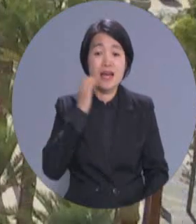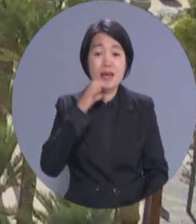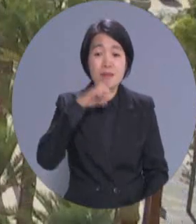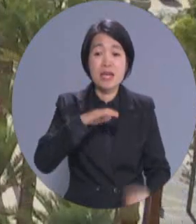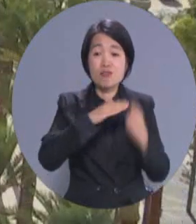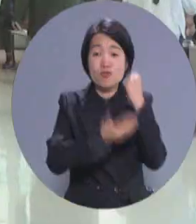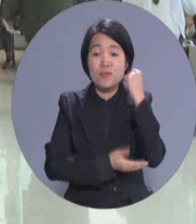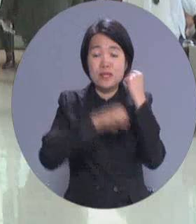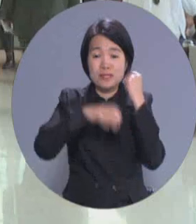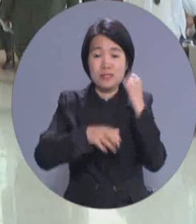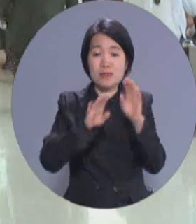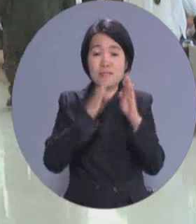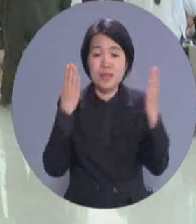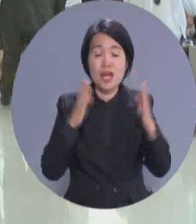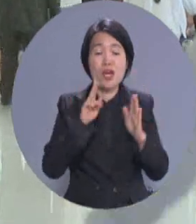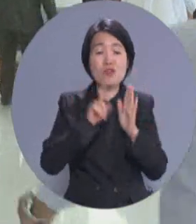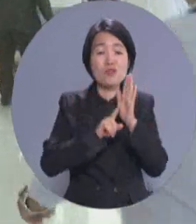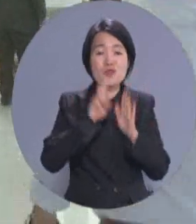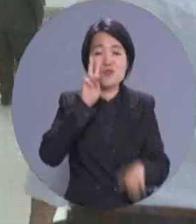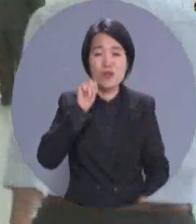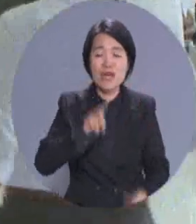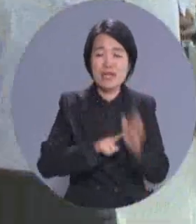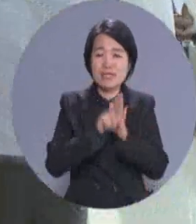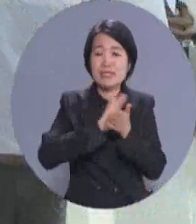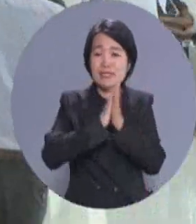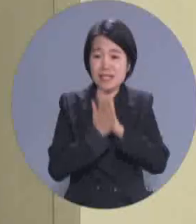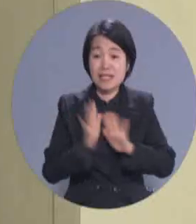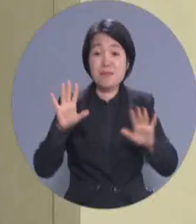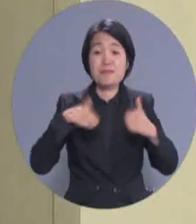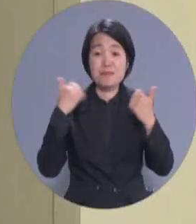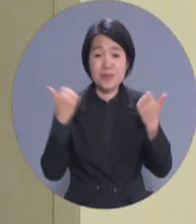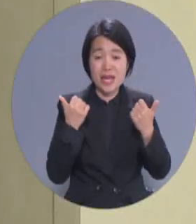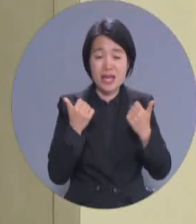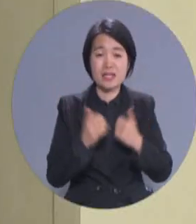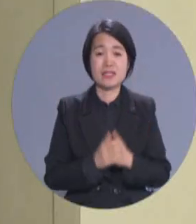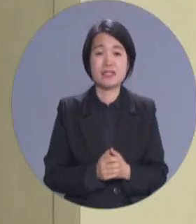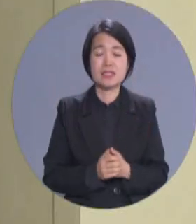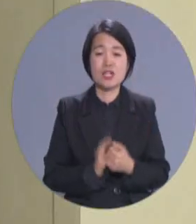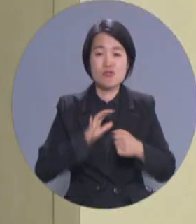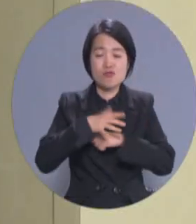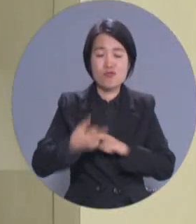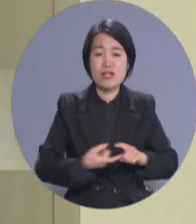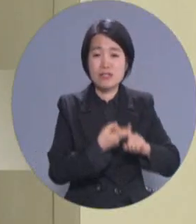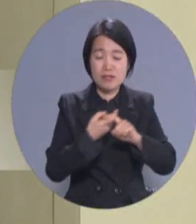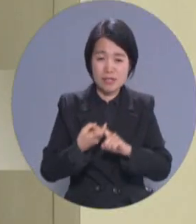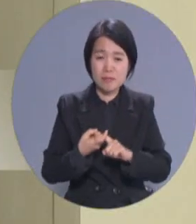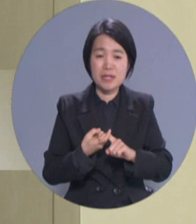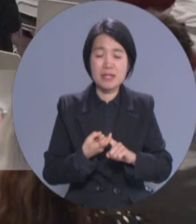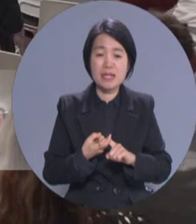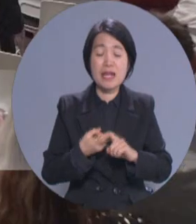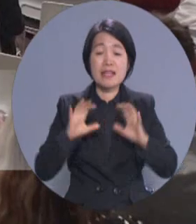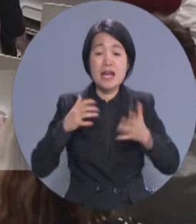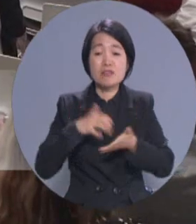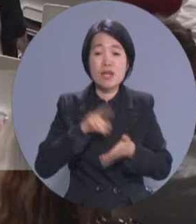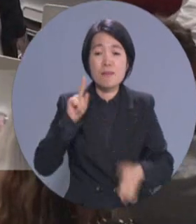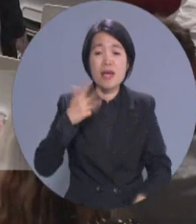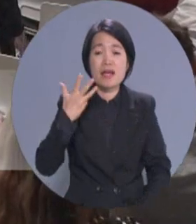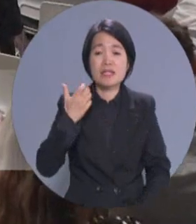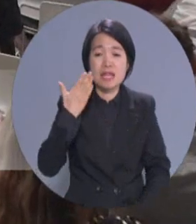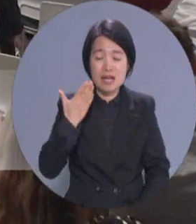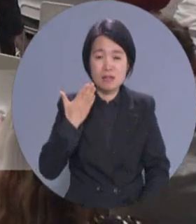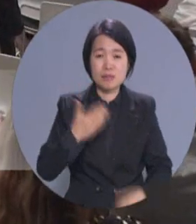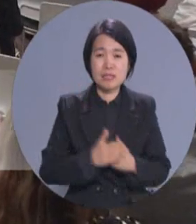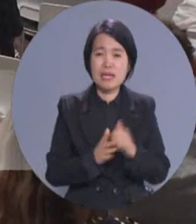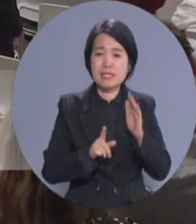아랍에미리트 두바이에서 열린 유엔 기후변화협약 당사국 총회. 국제연합에 소속된 199개 국가들이